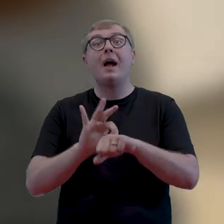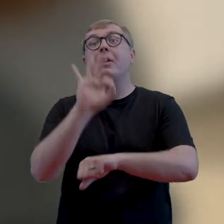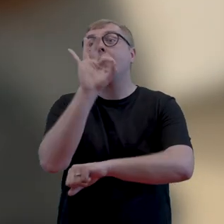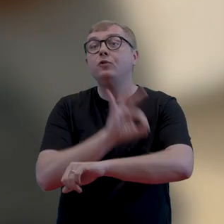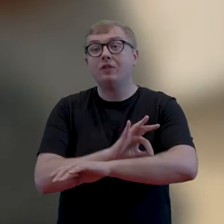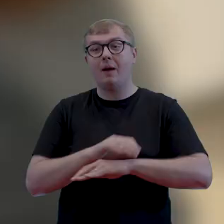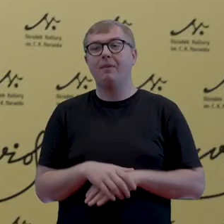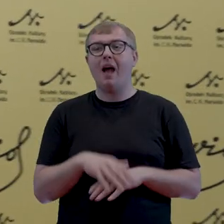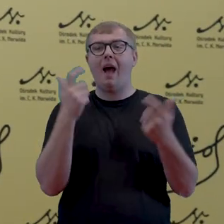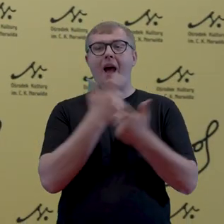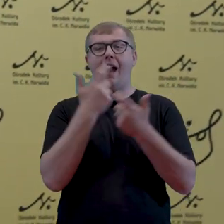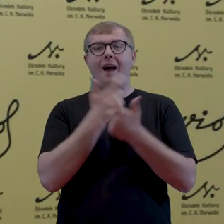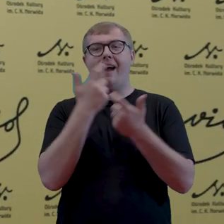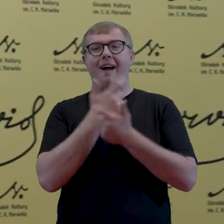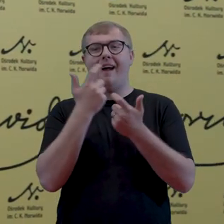dostępność, jaka